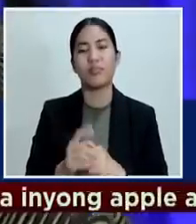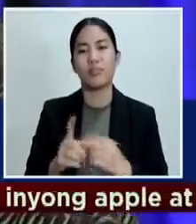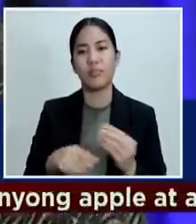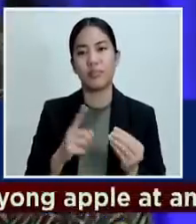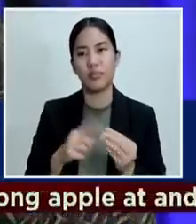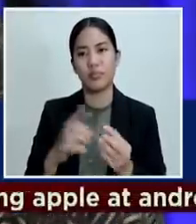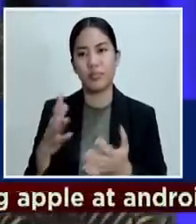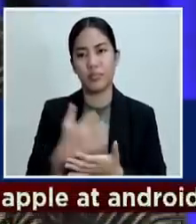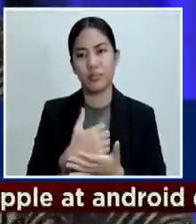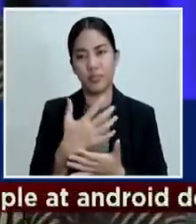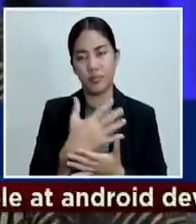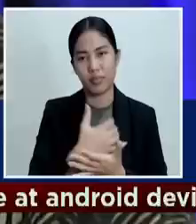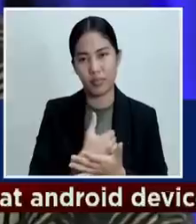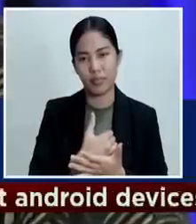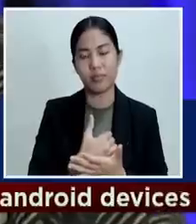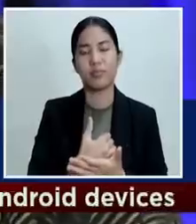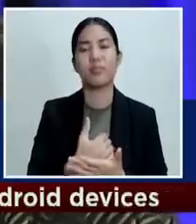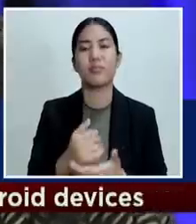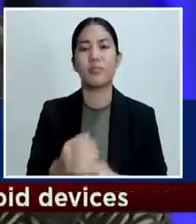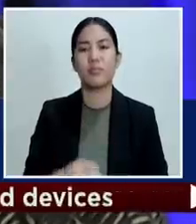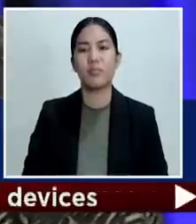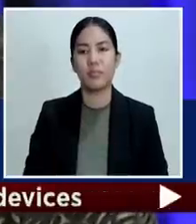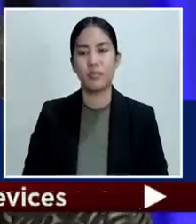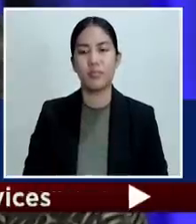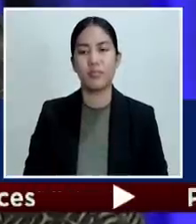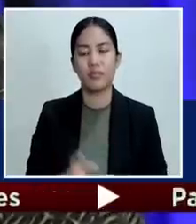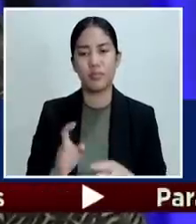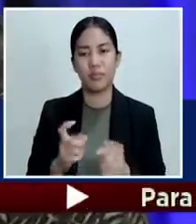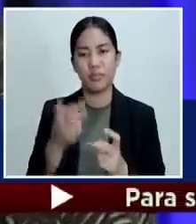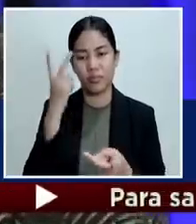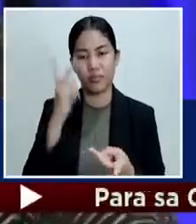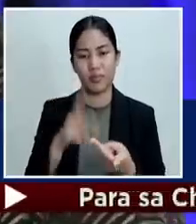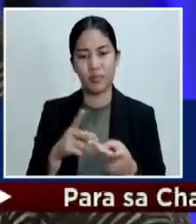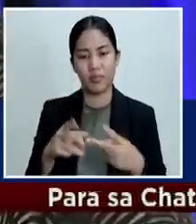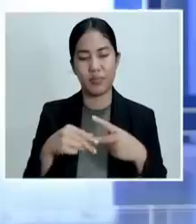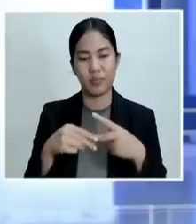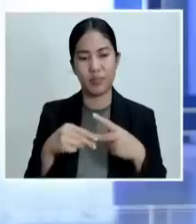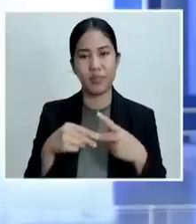and repurpose itong mga plastic waste na ito.